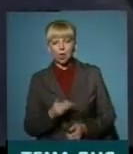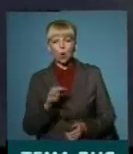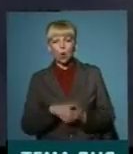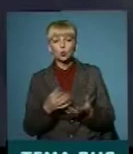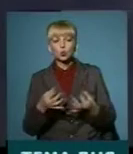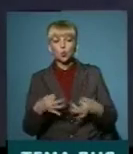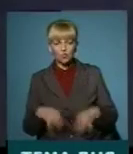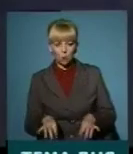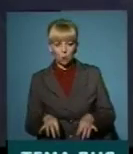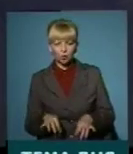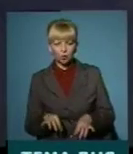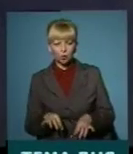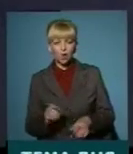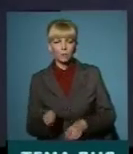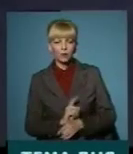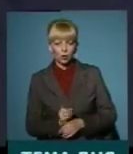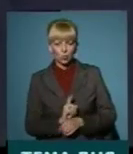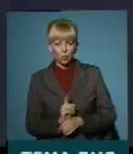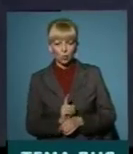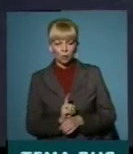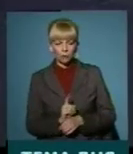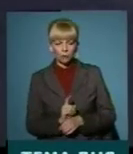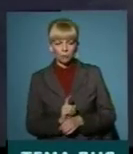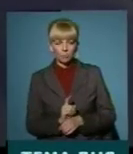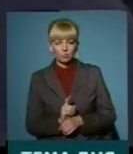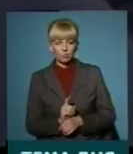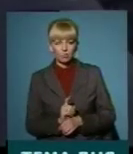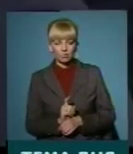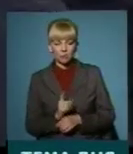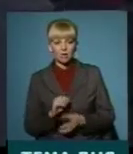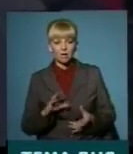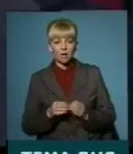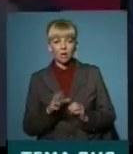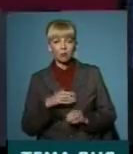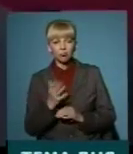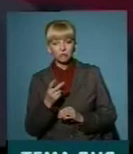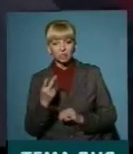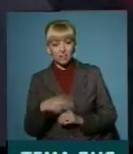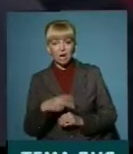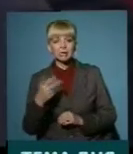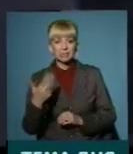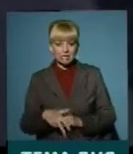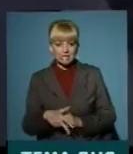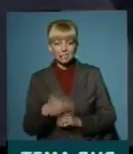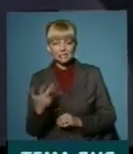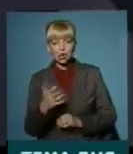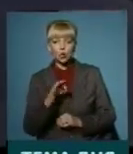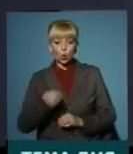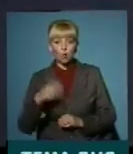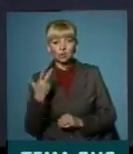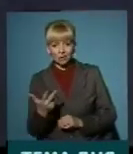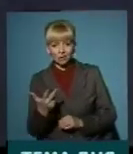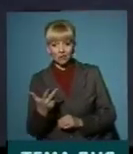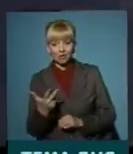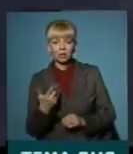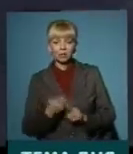дозволеної нормою якби дози. Було так. 20, звичайно, то... ну 20, 30, 3, 0,3, так, то, наприклад,